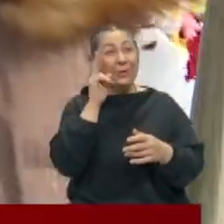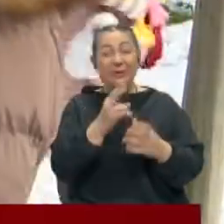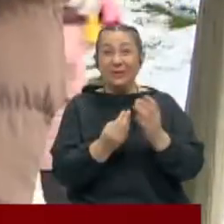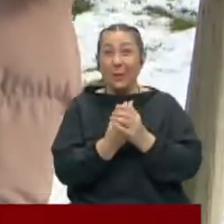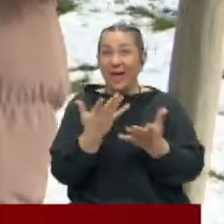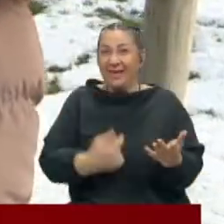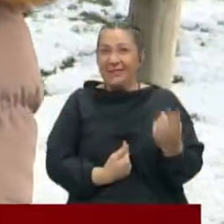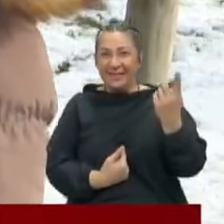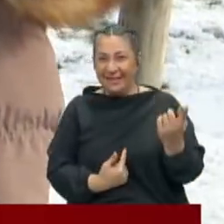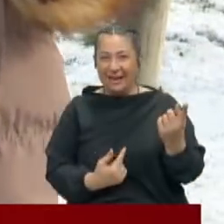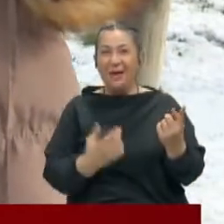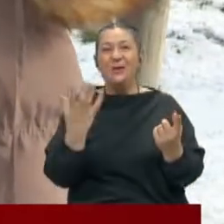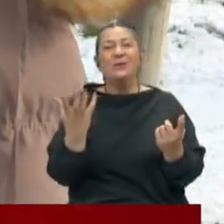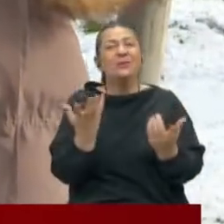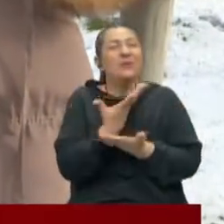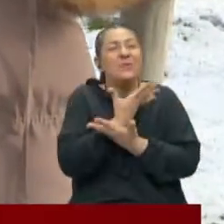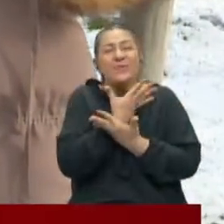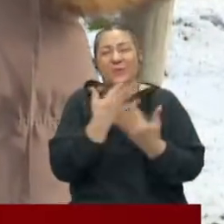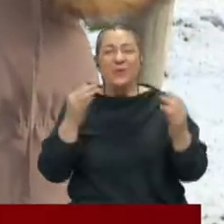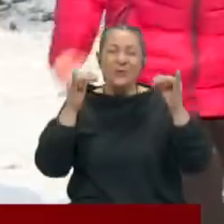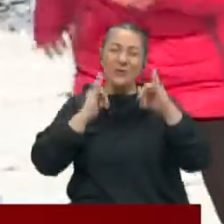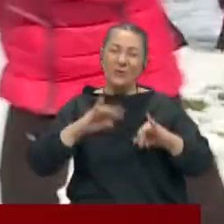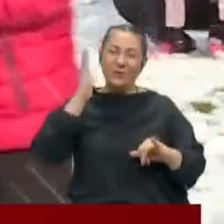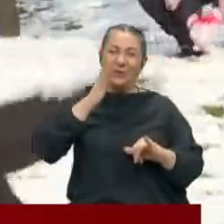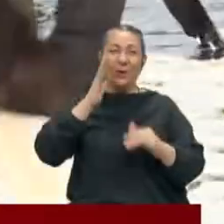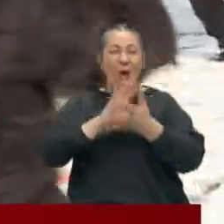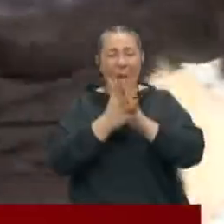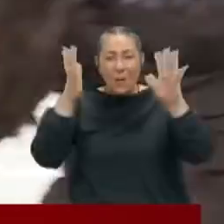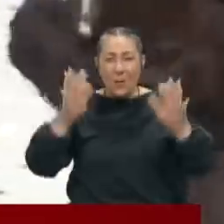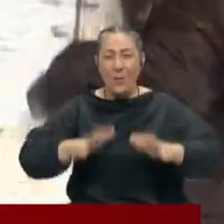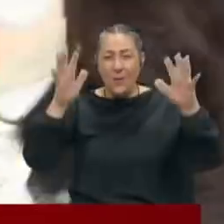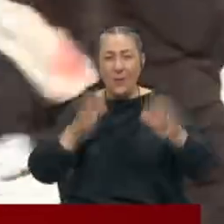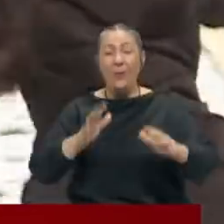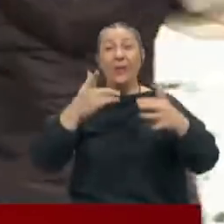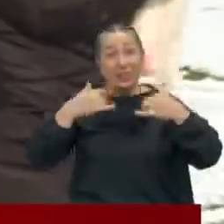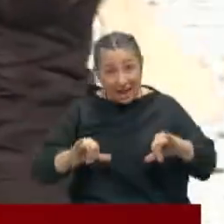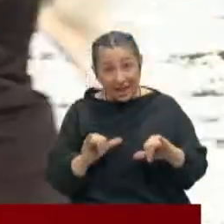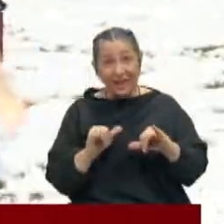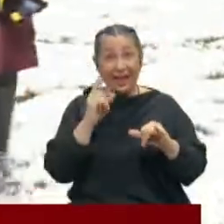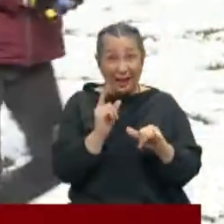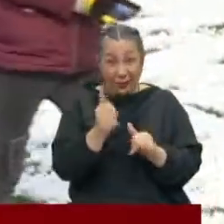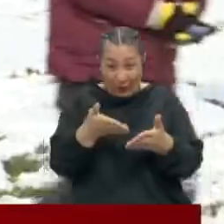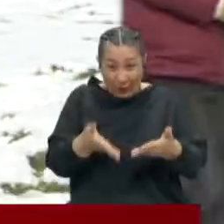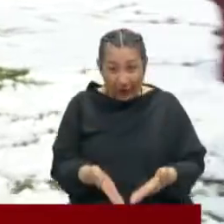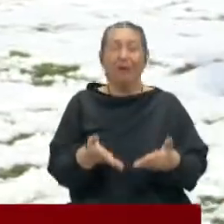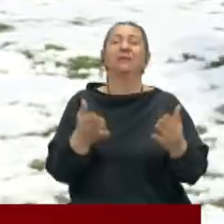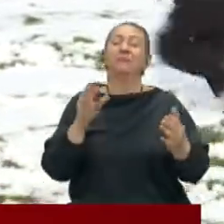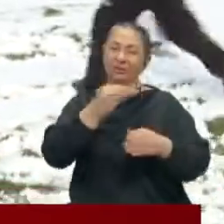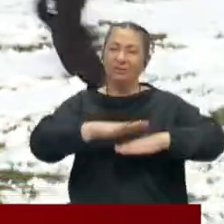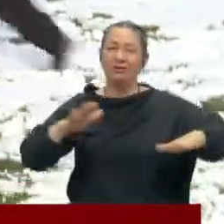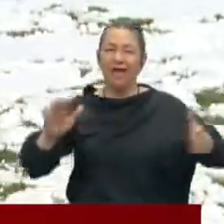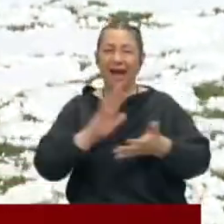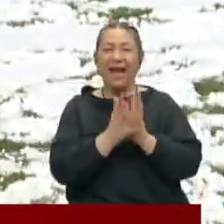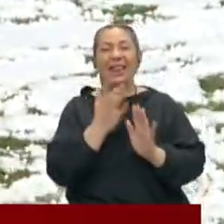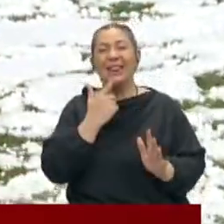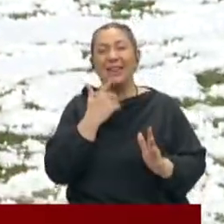ne hissettiniz? Çok mutlu, huzurlu. Yoğun kar yağışı bir de ara tatilin ilk günlerine denk gelince çocuklar